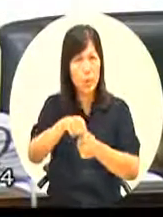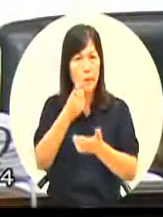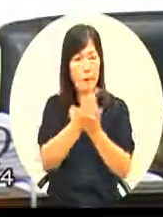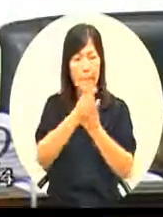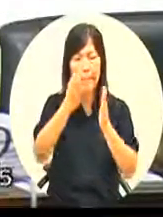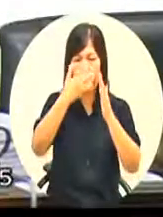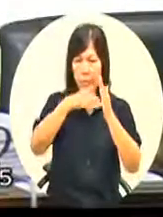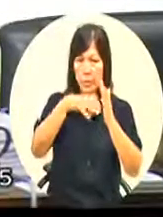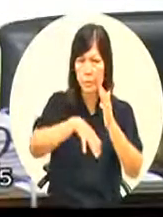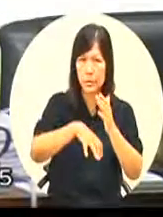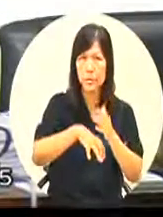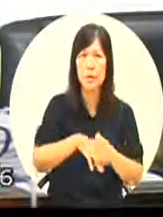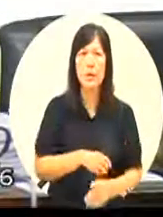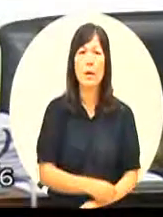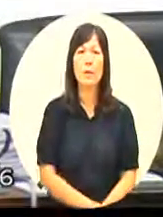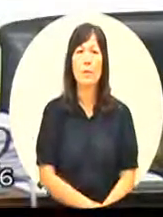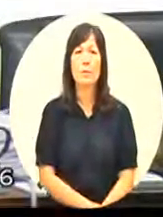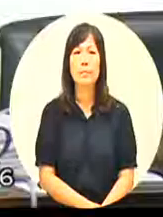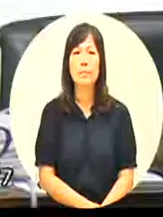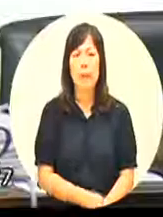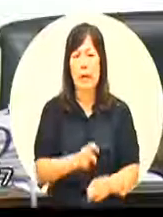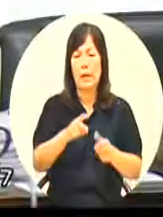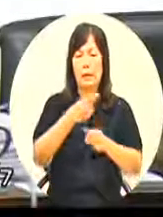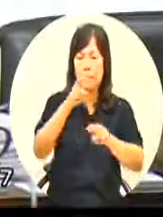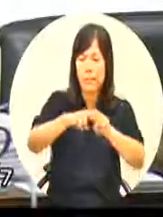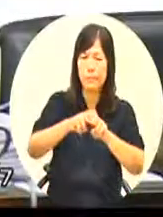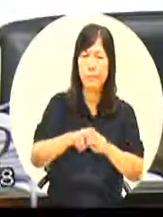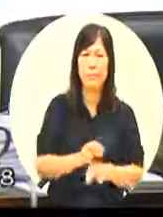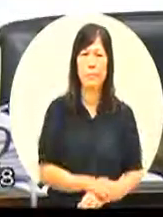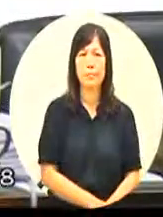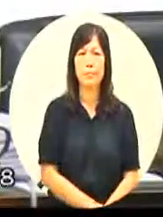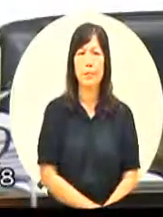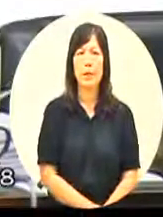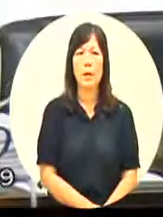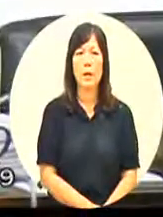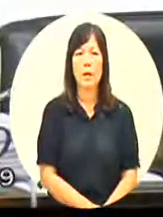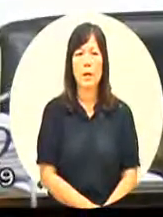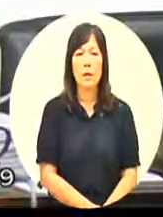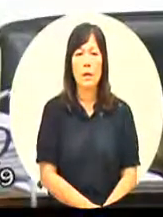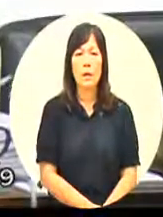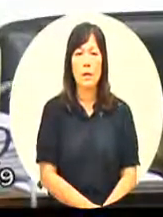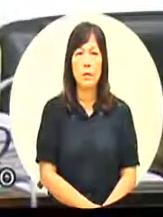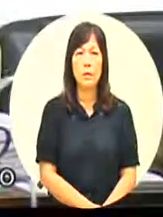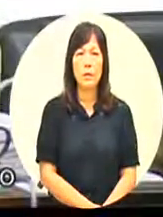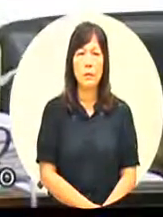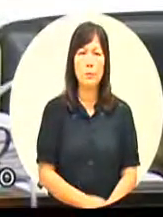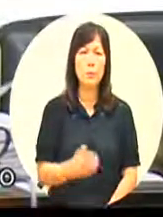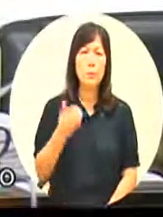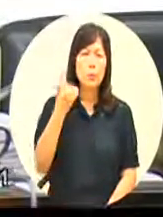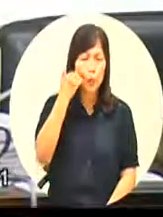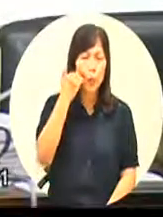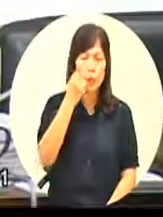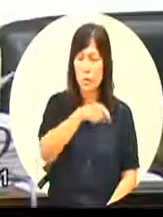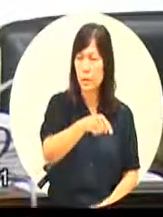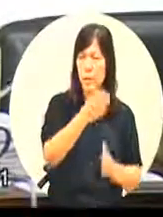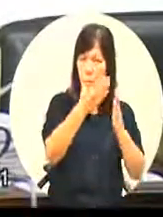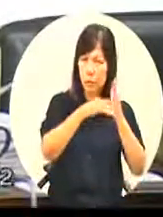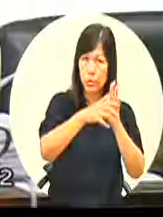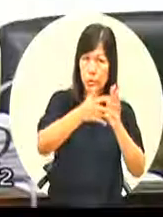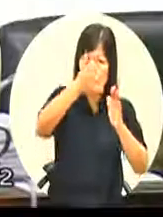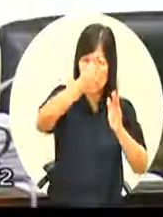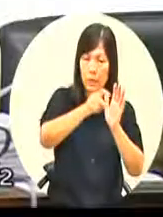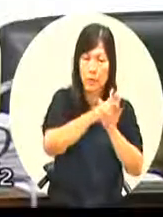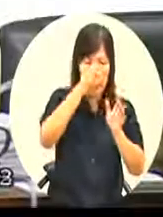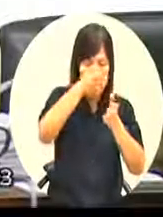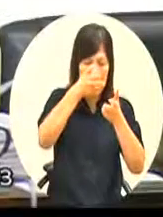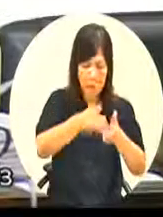校像局长你先请坐，其实是这样，如果那间学校的校长很重